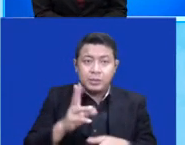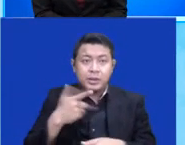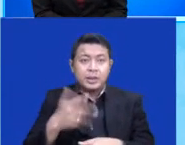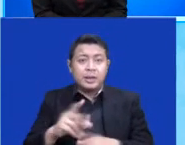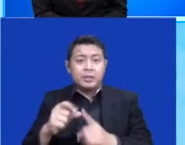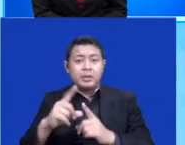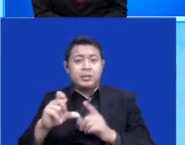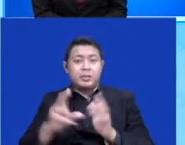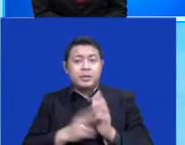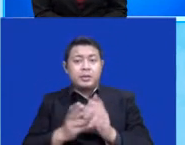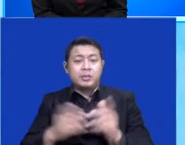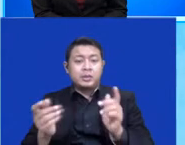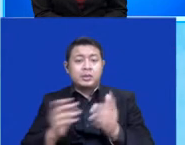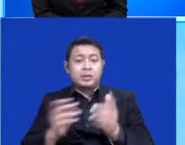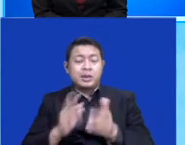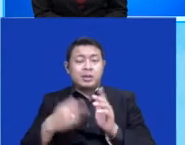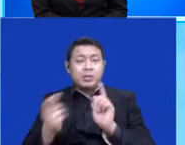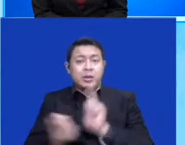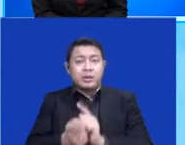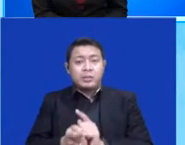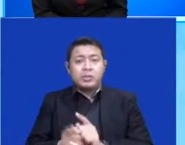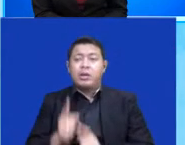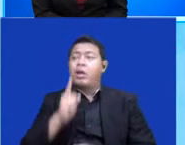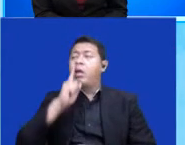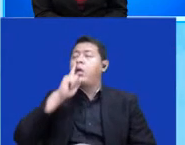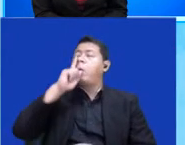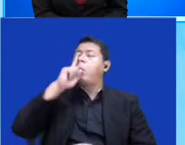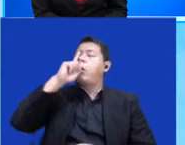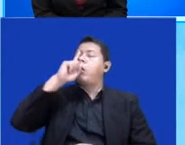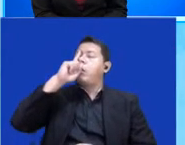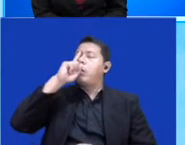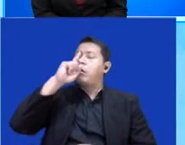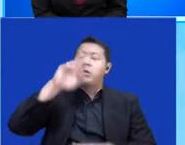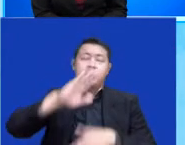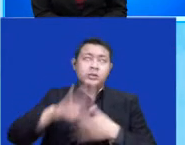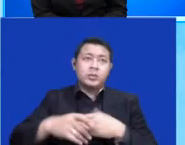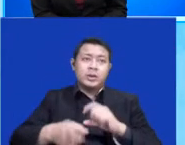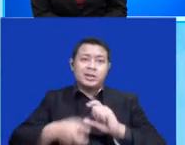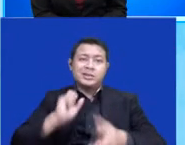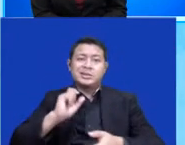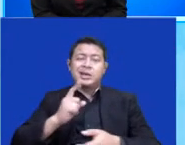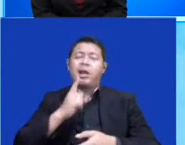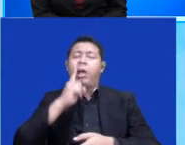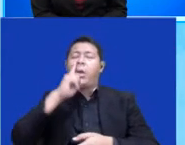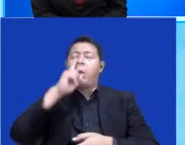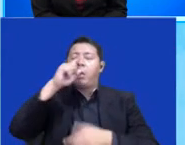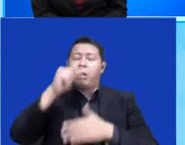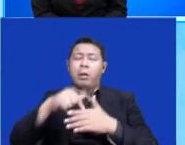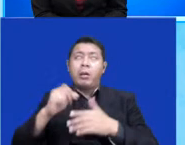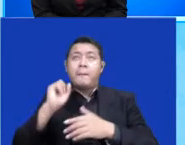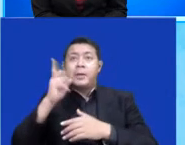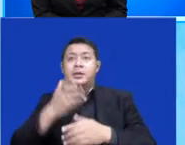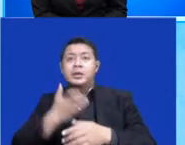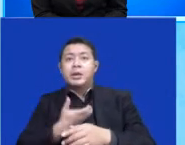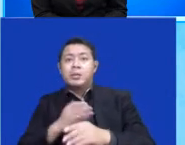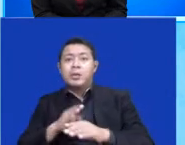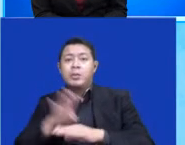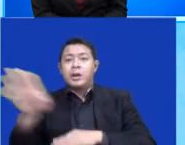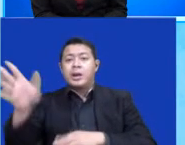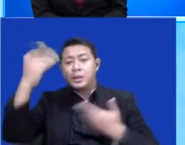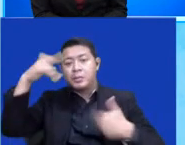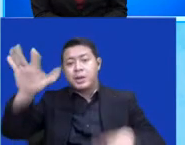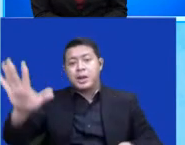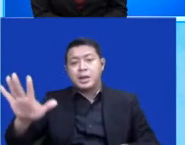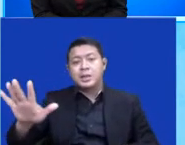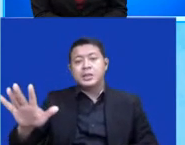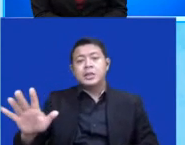mau meeting itu kita dicolok dulu hidungnya ya, semuanya dicek, di swab dulu segala macam. Besok saya mau berangkat ini ke Bali untuk meeting,